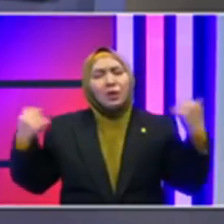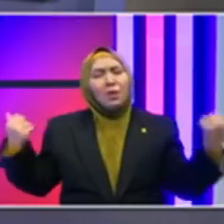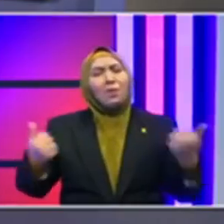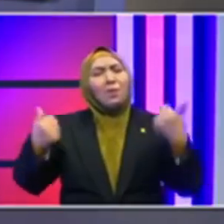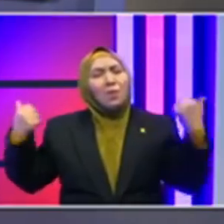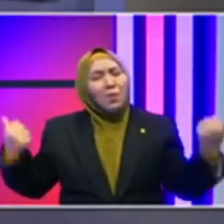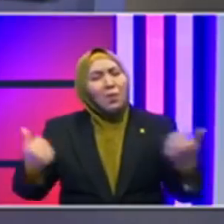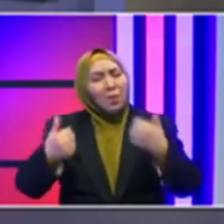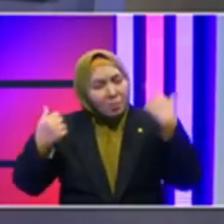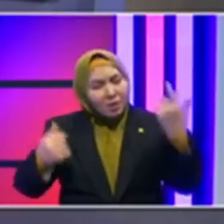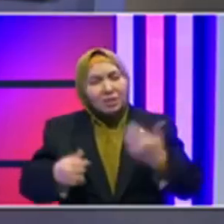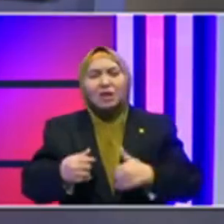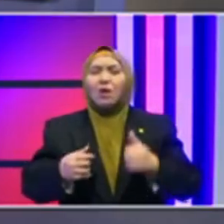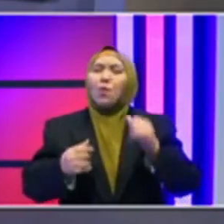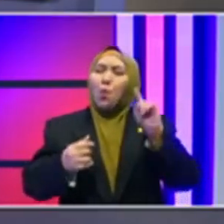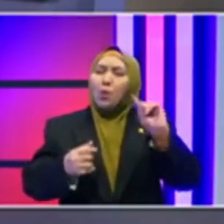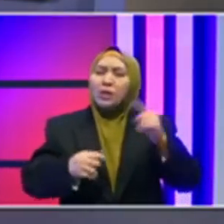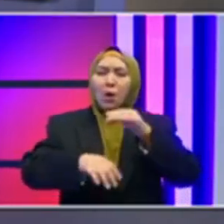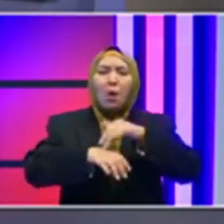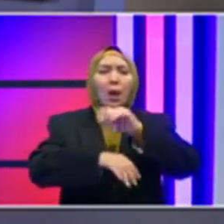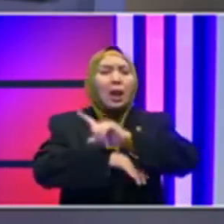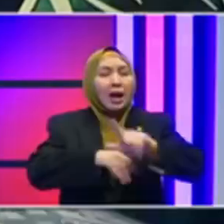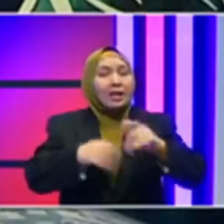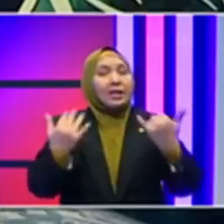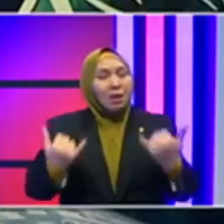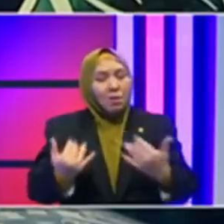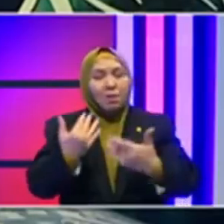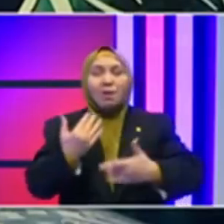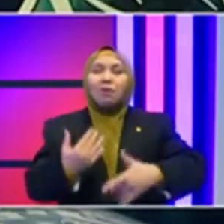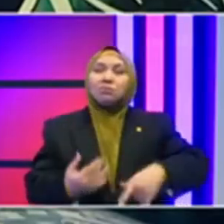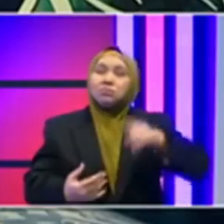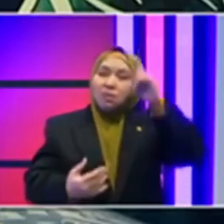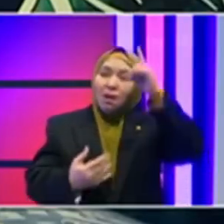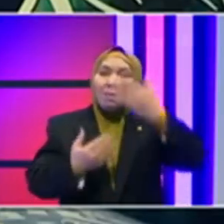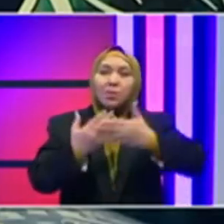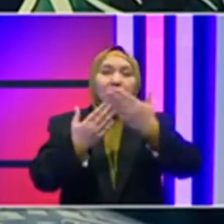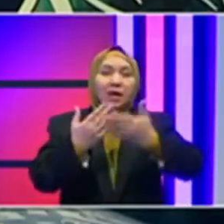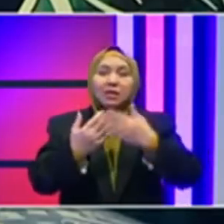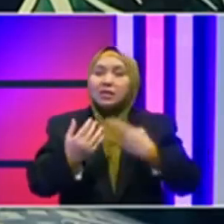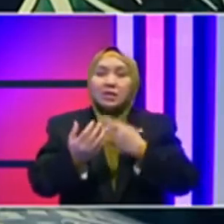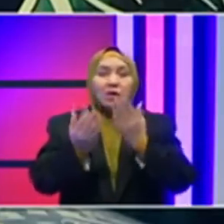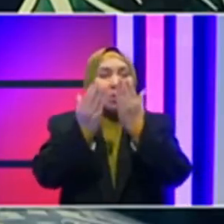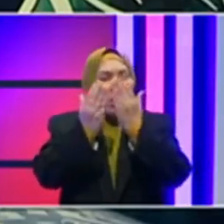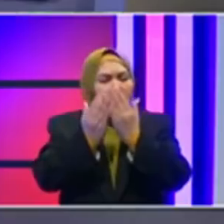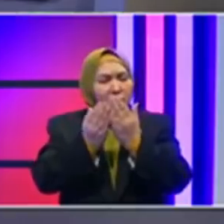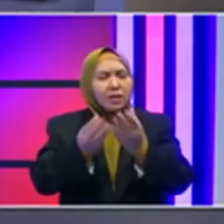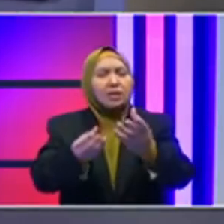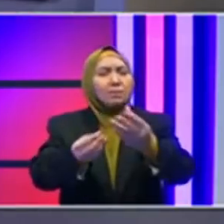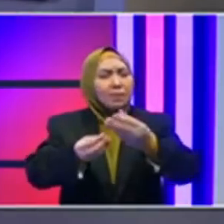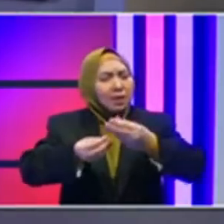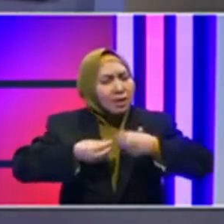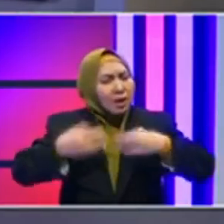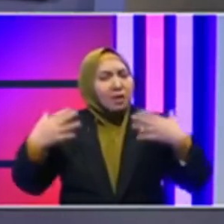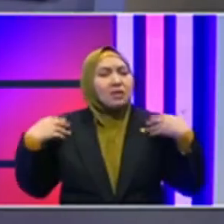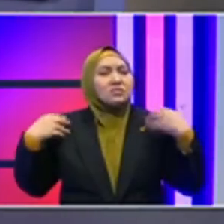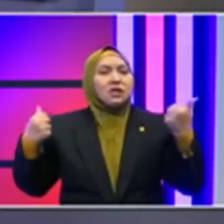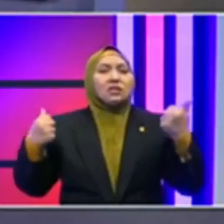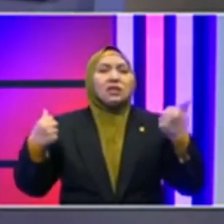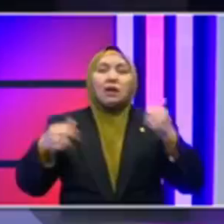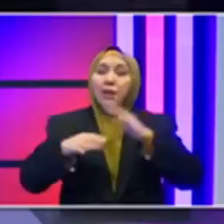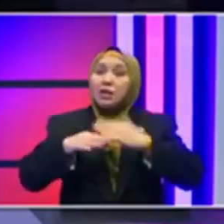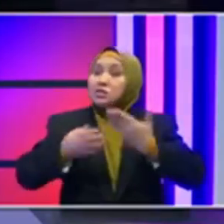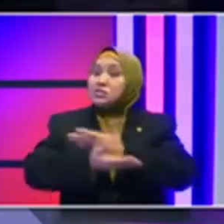secara online saja Allah mudahkan dan kita doakan saatnya diberikan Afiah kesehatan kepada